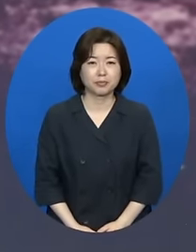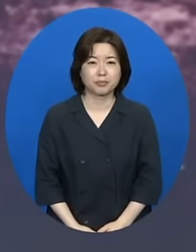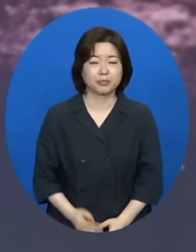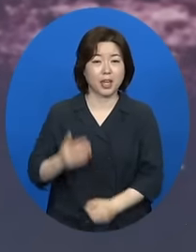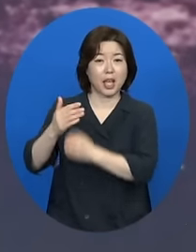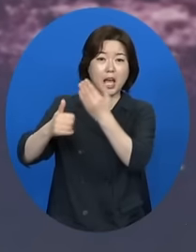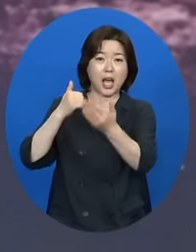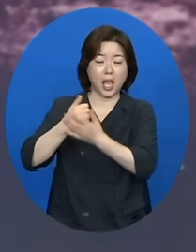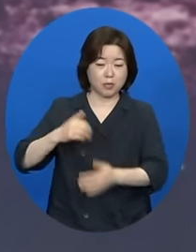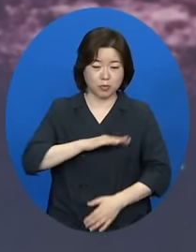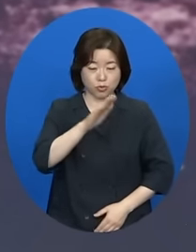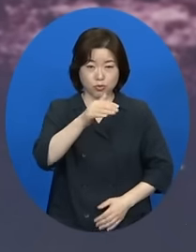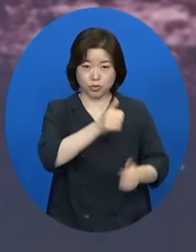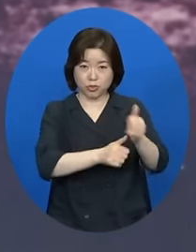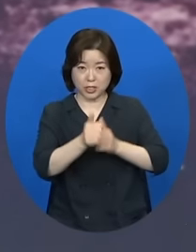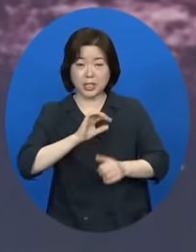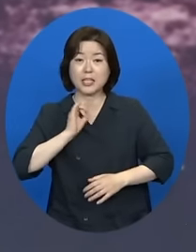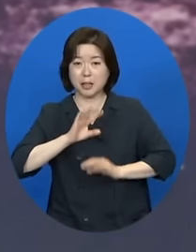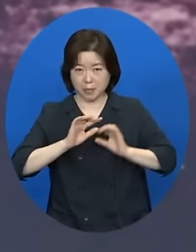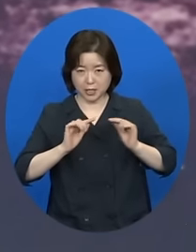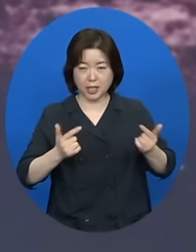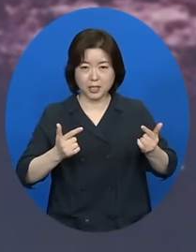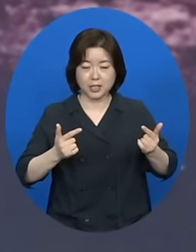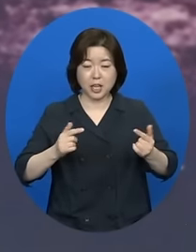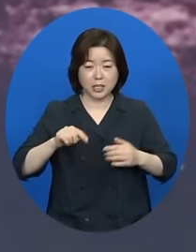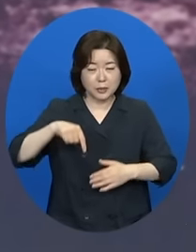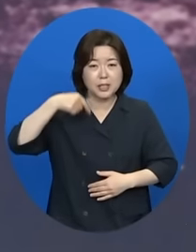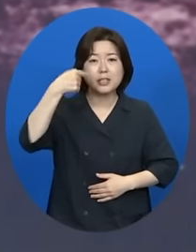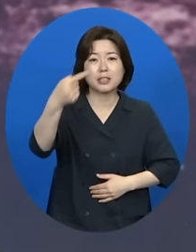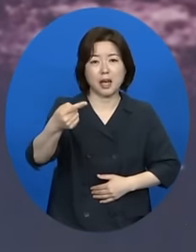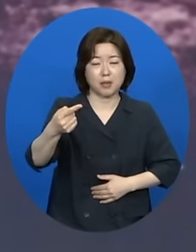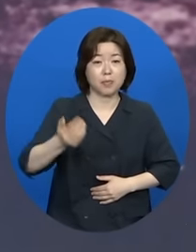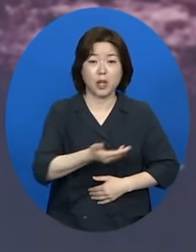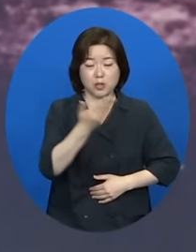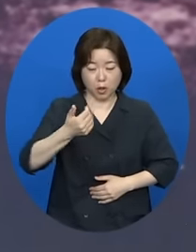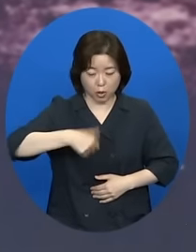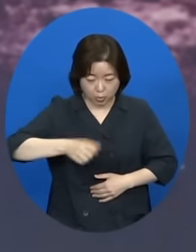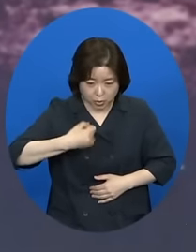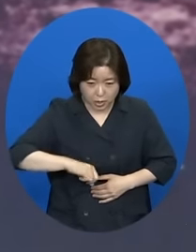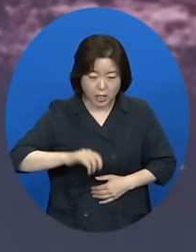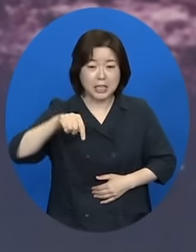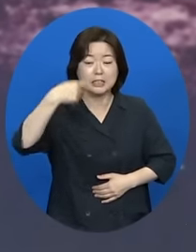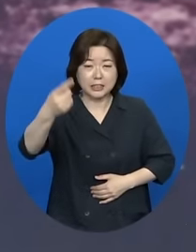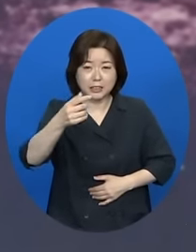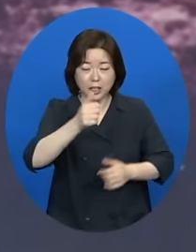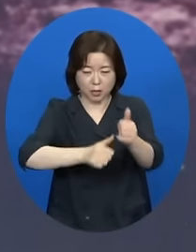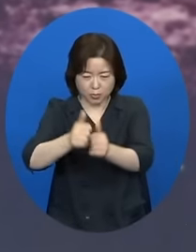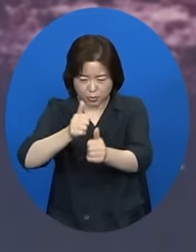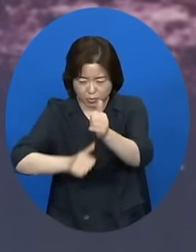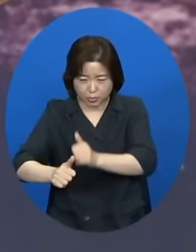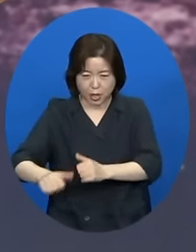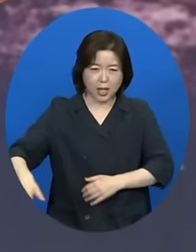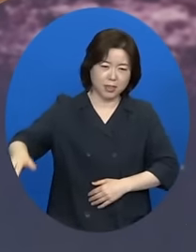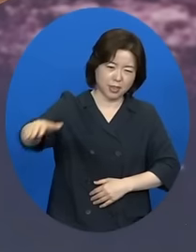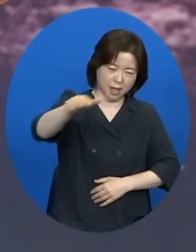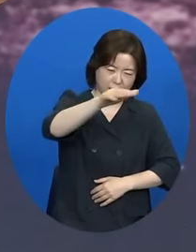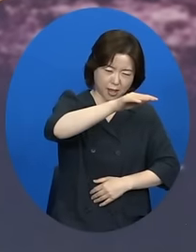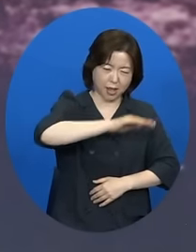하나님은 우리 세대만이 아니고 우리 다음 세대, 여러분 자녀들과 그 다음 자녀들과 이 전체를 하나님은